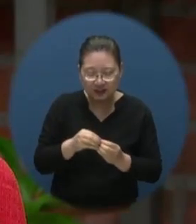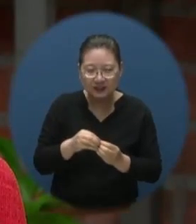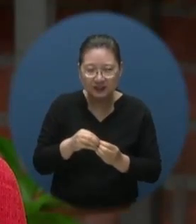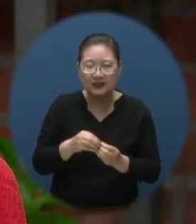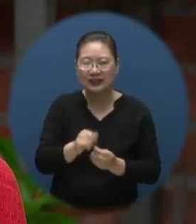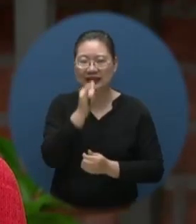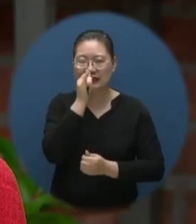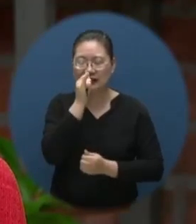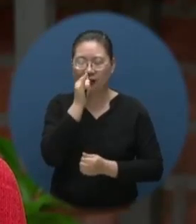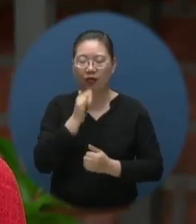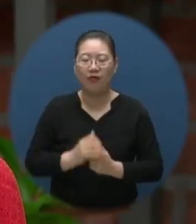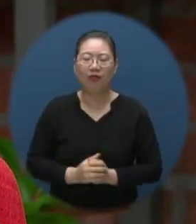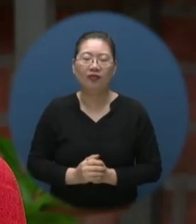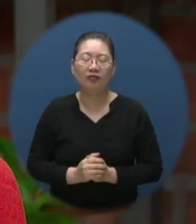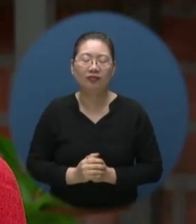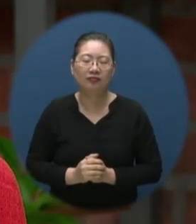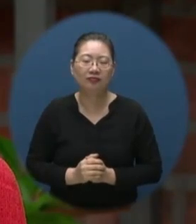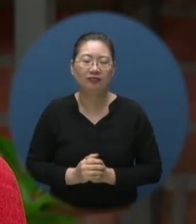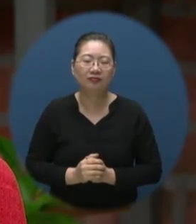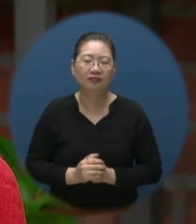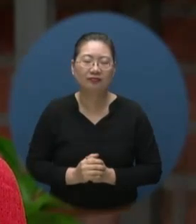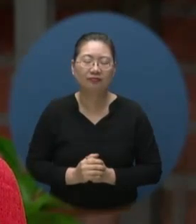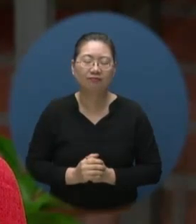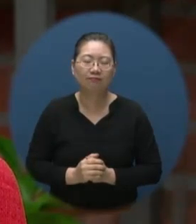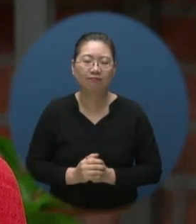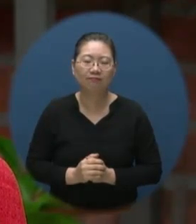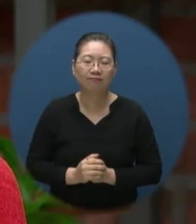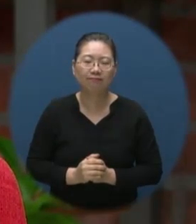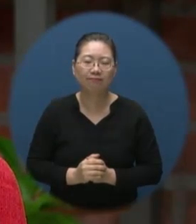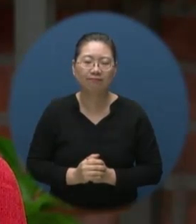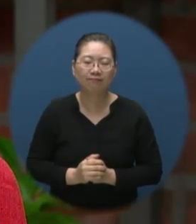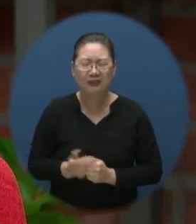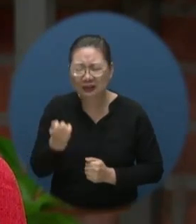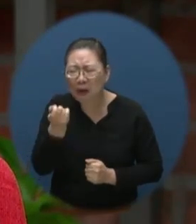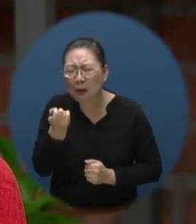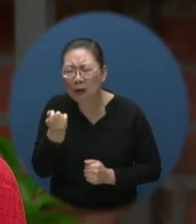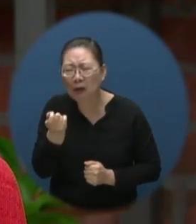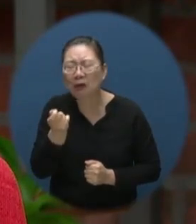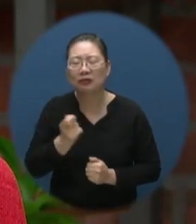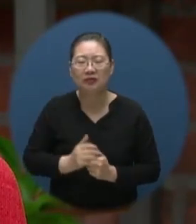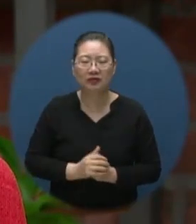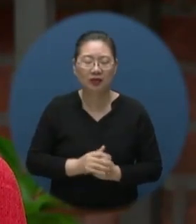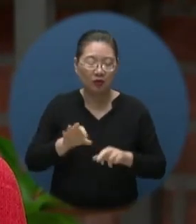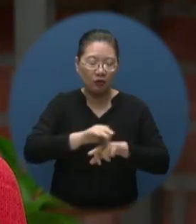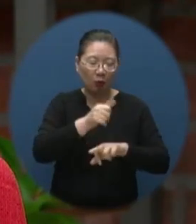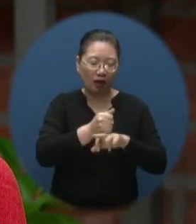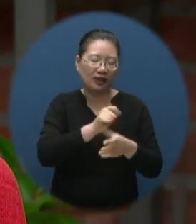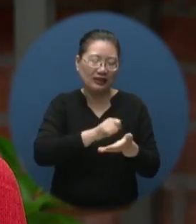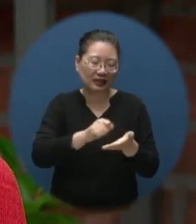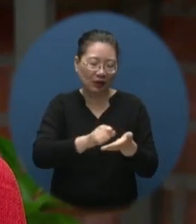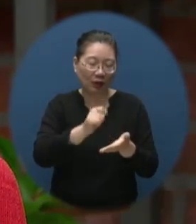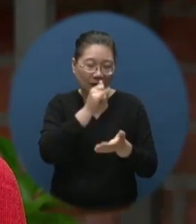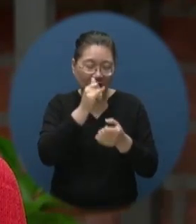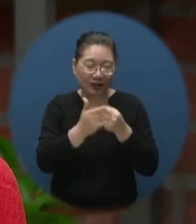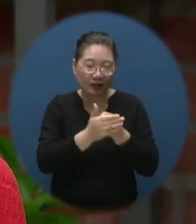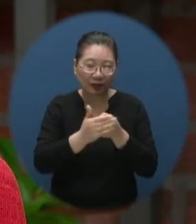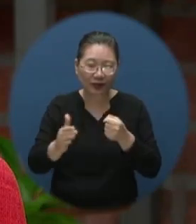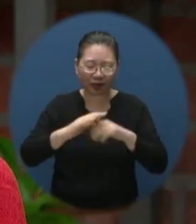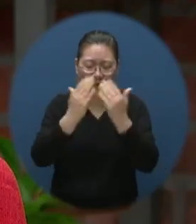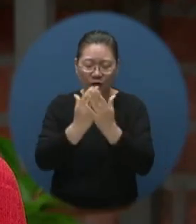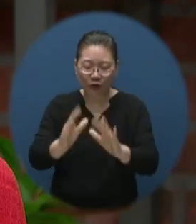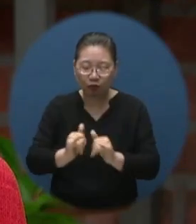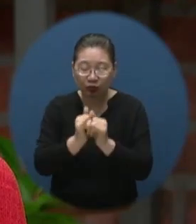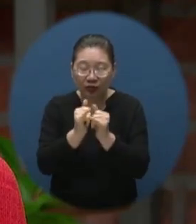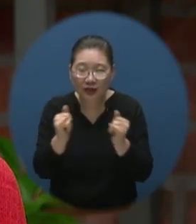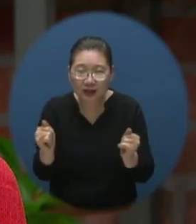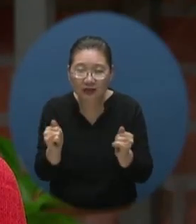들어있죠. 약간 들어있고, 그냥 그 왕이 쓰신 거니까는 전 국민이